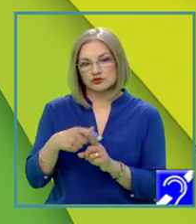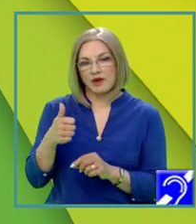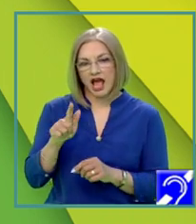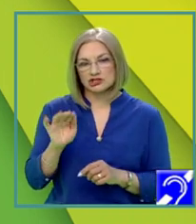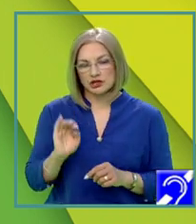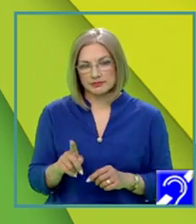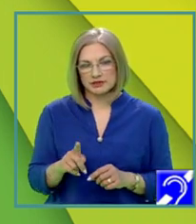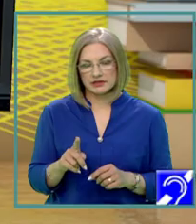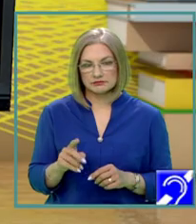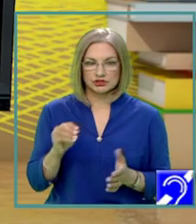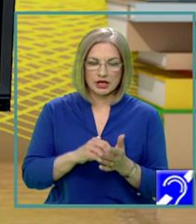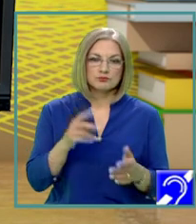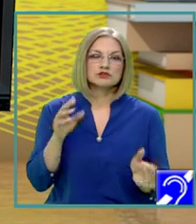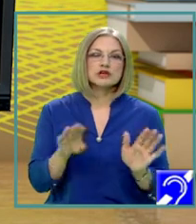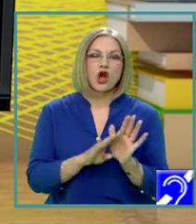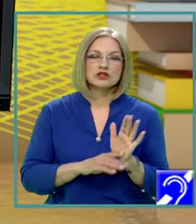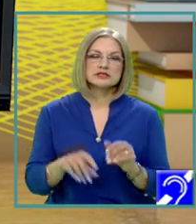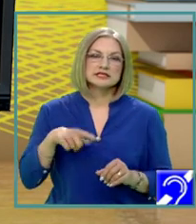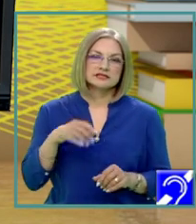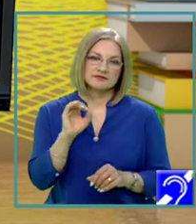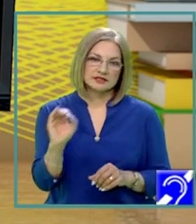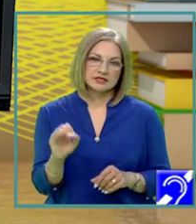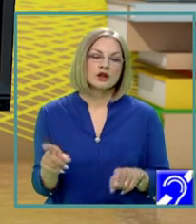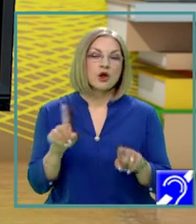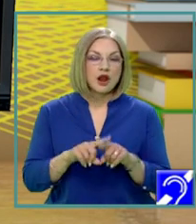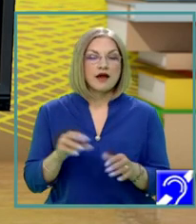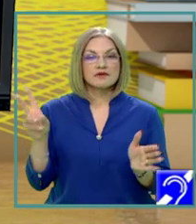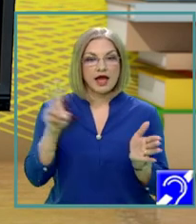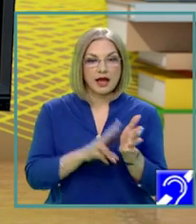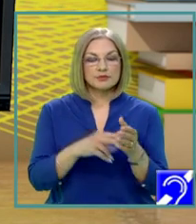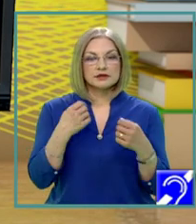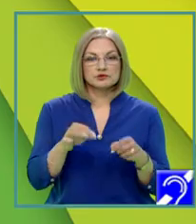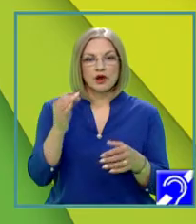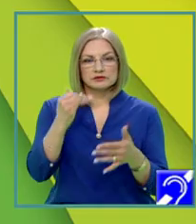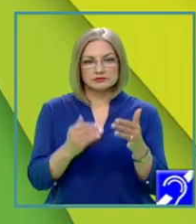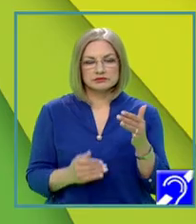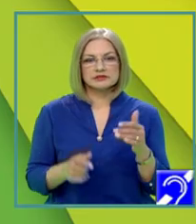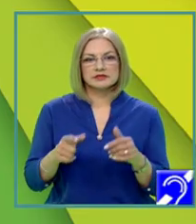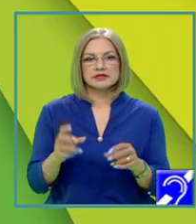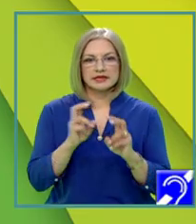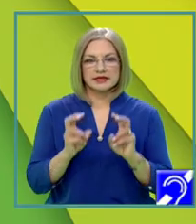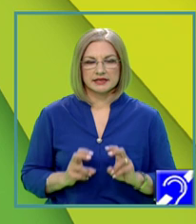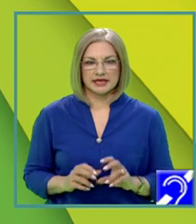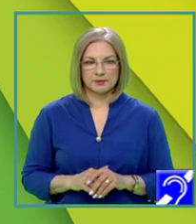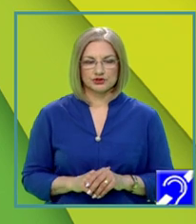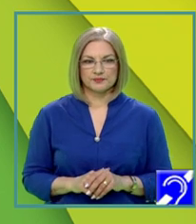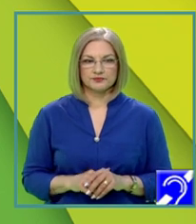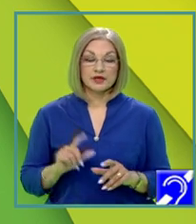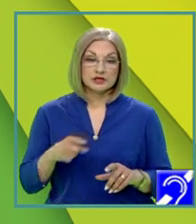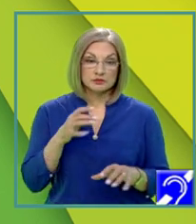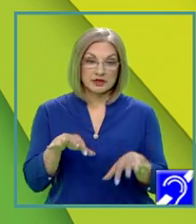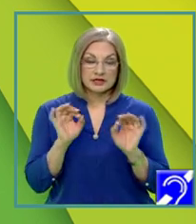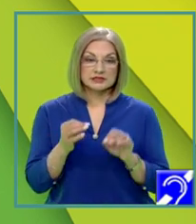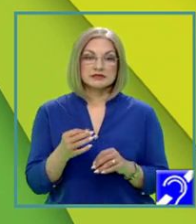ca aceasta trebuie să fie zero același algoritm îl vom aplica pentru toate speciile chimice din ecuația reacției noastre și vom identifica